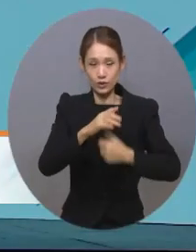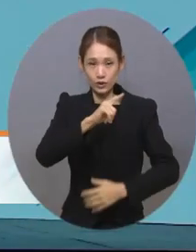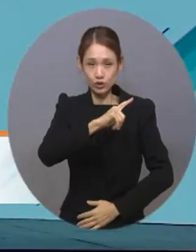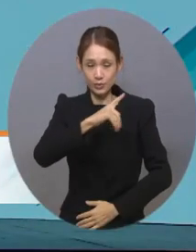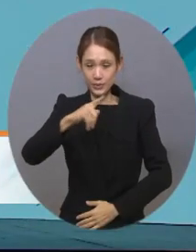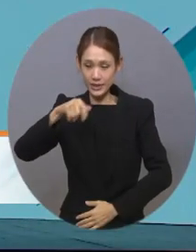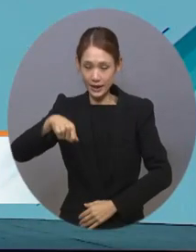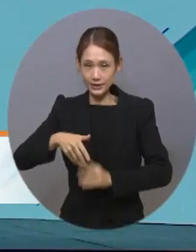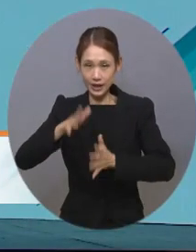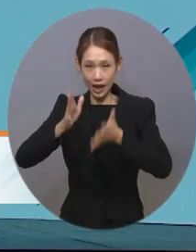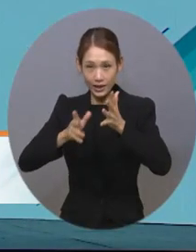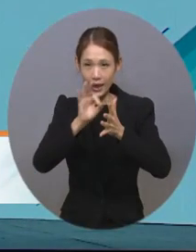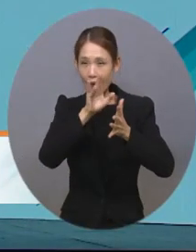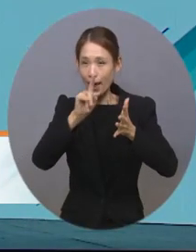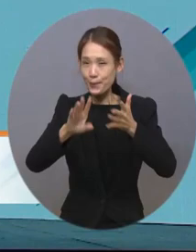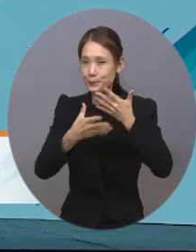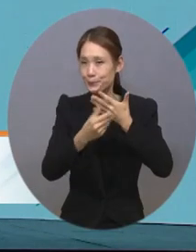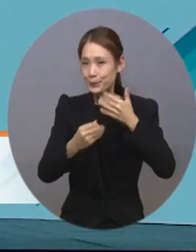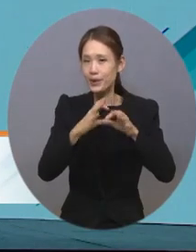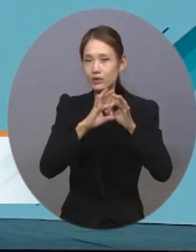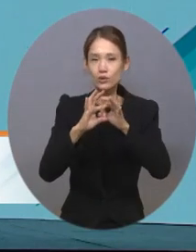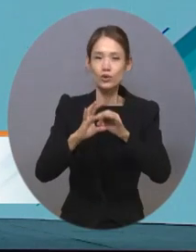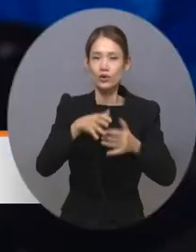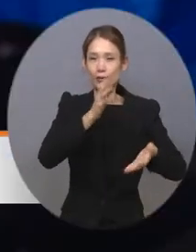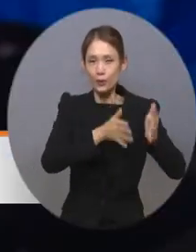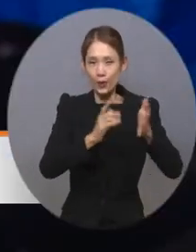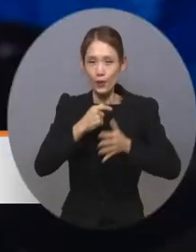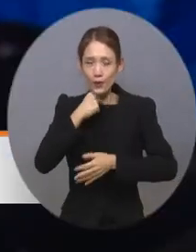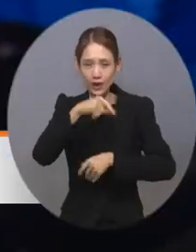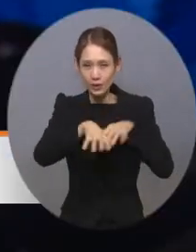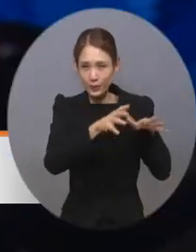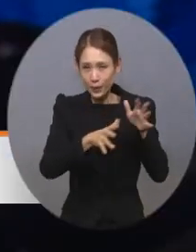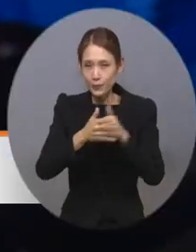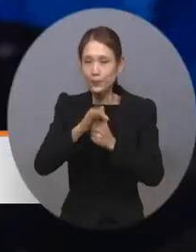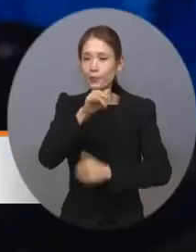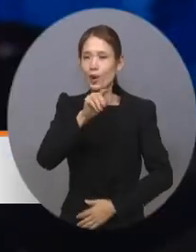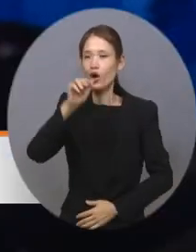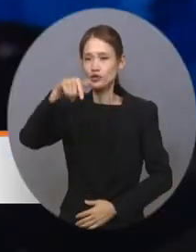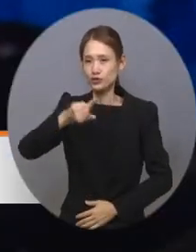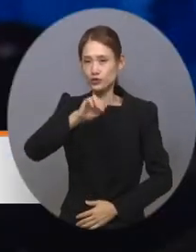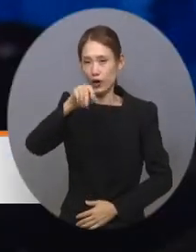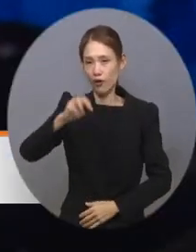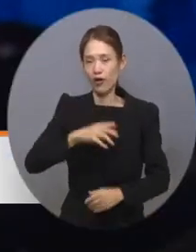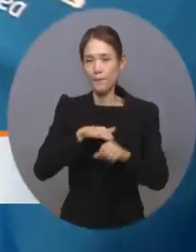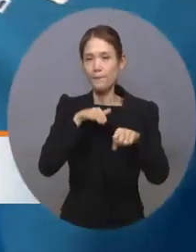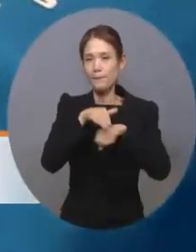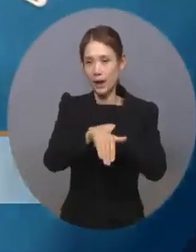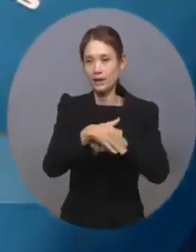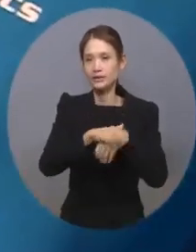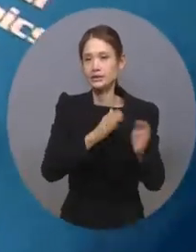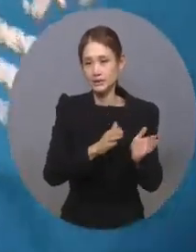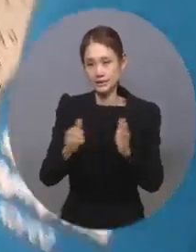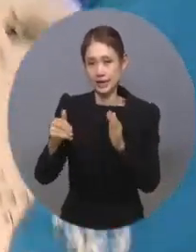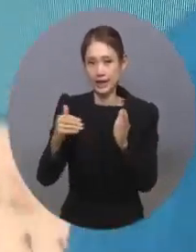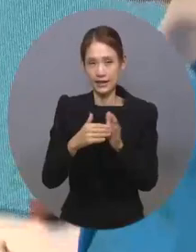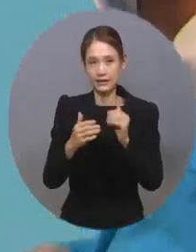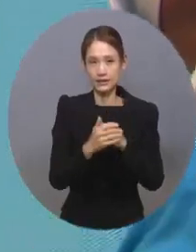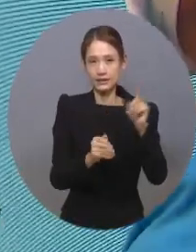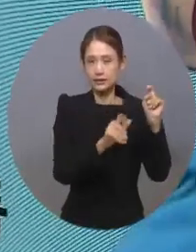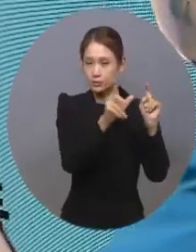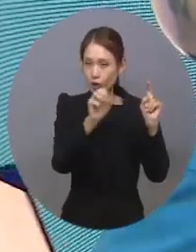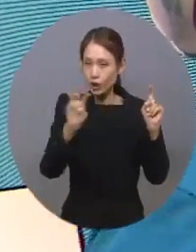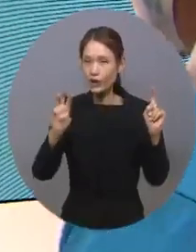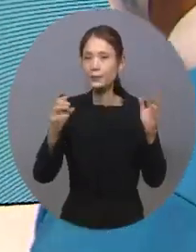러닝 앱을 활용해 원하는 코스에서 레이스를 펼치는 버추얼런 방식으로 진행됩니다. 30일까지 열리는